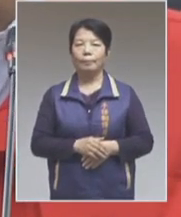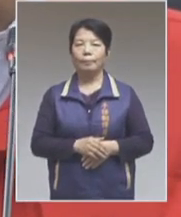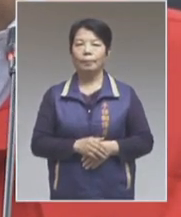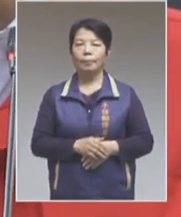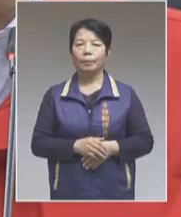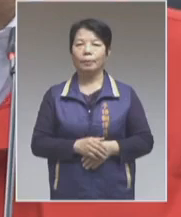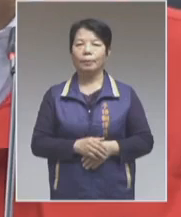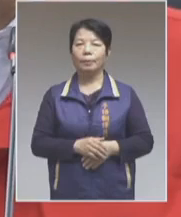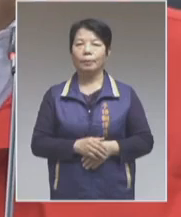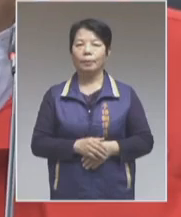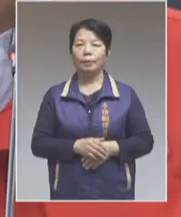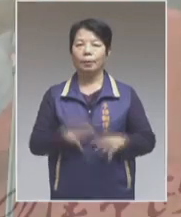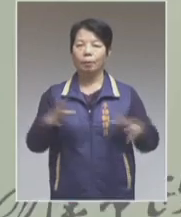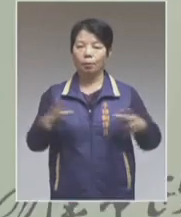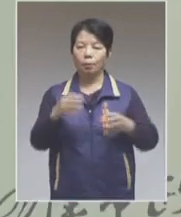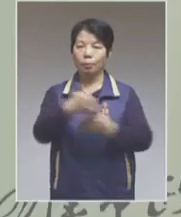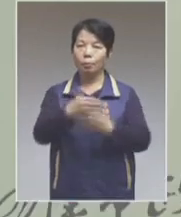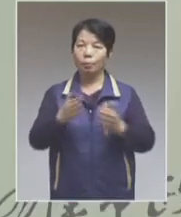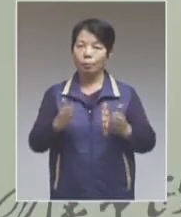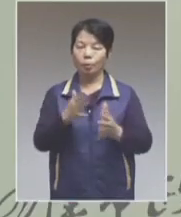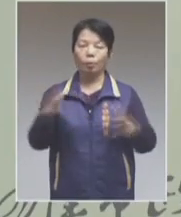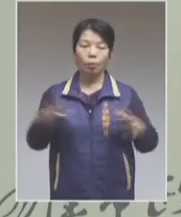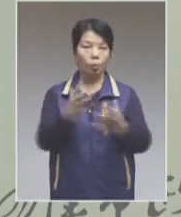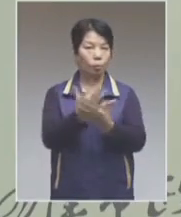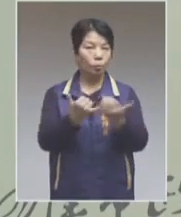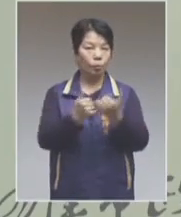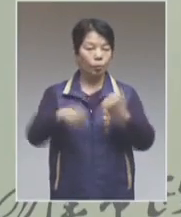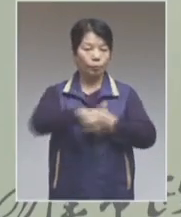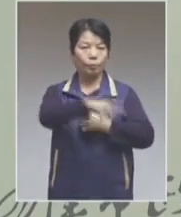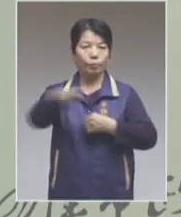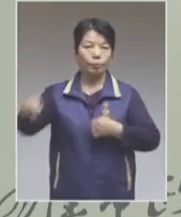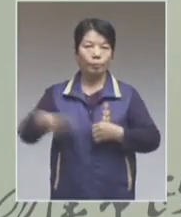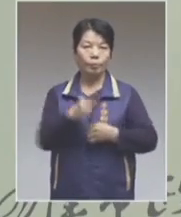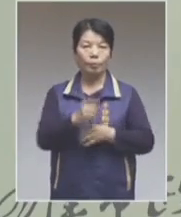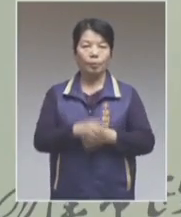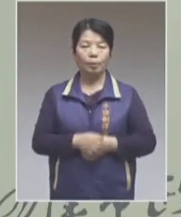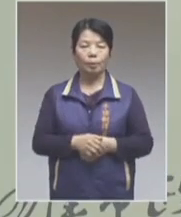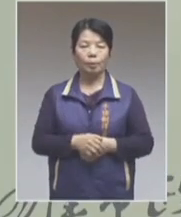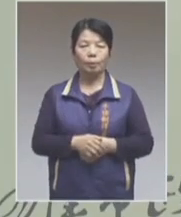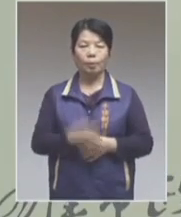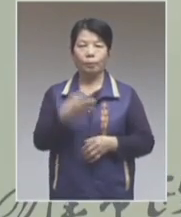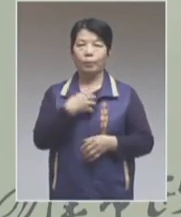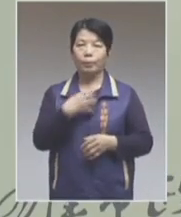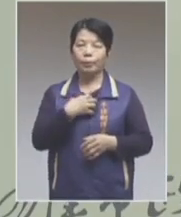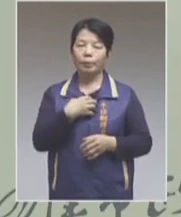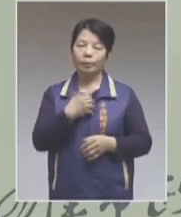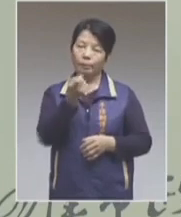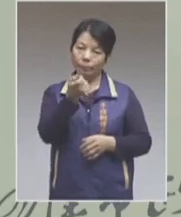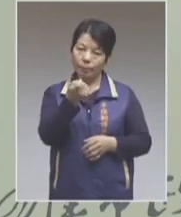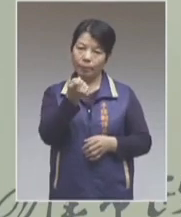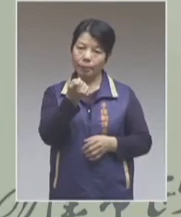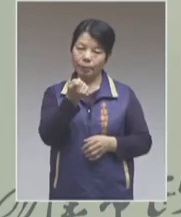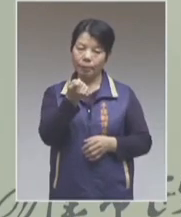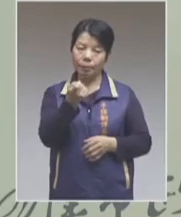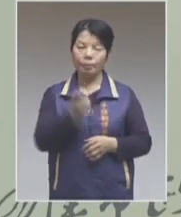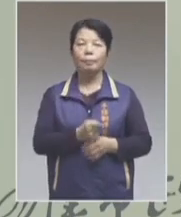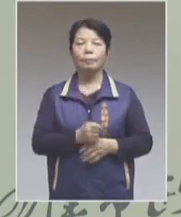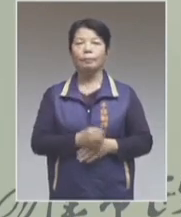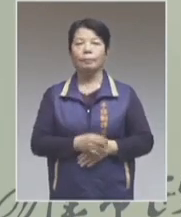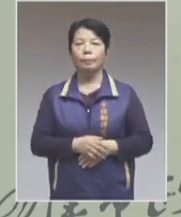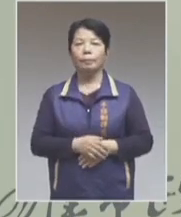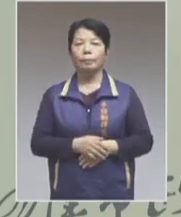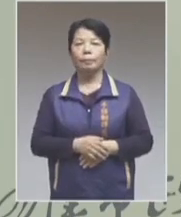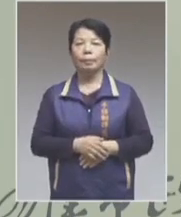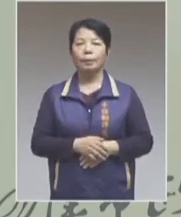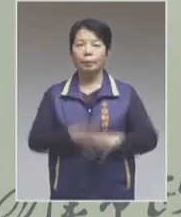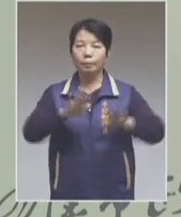几间就是在同学间其实是风险当然也不高，但是还是有风险，所以我们